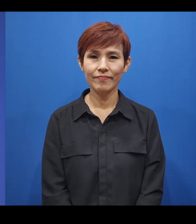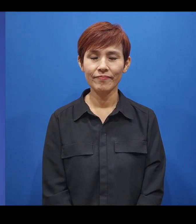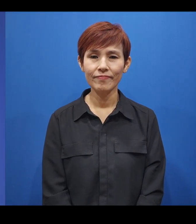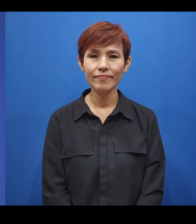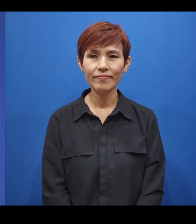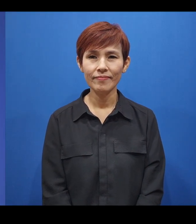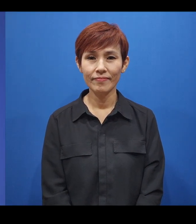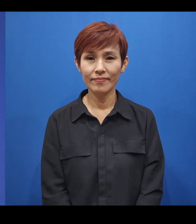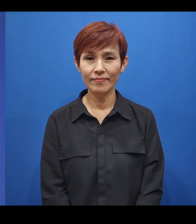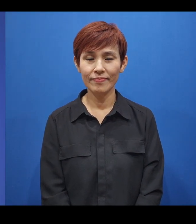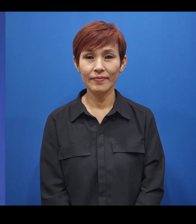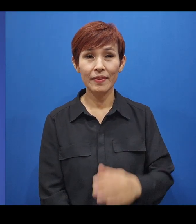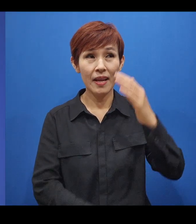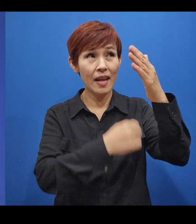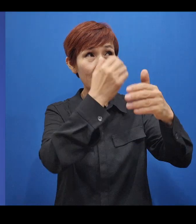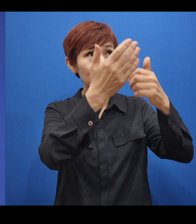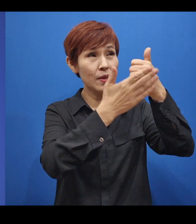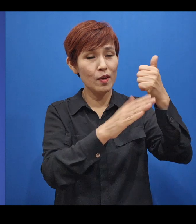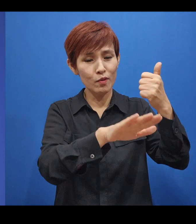그거 알게 되면